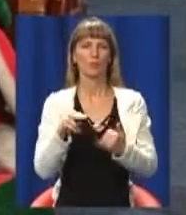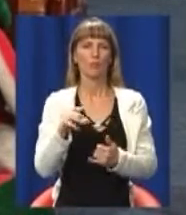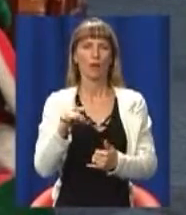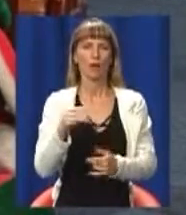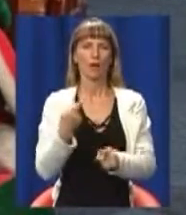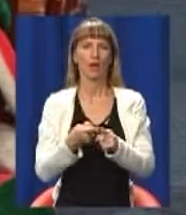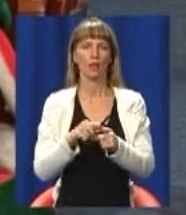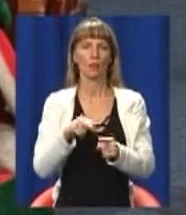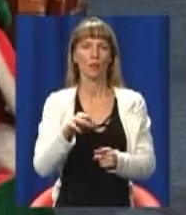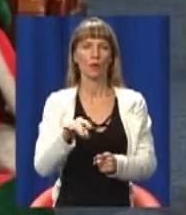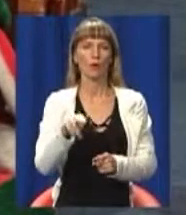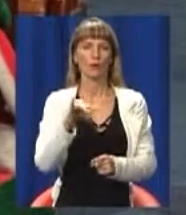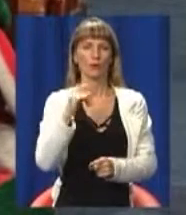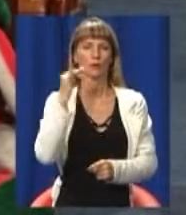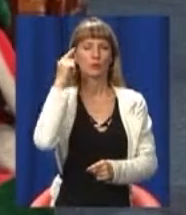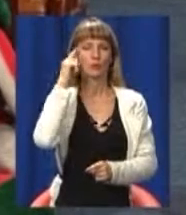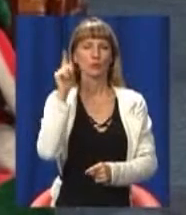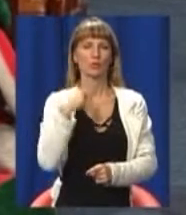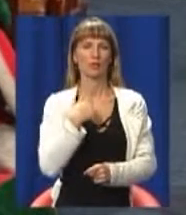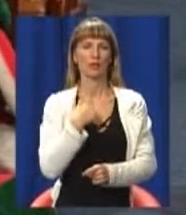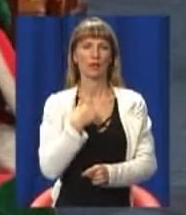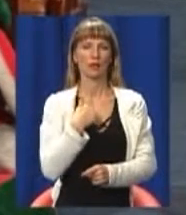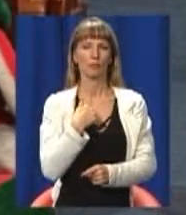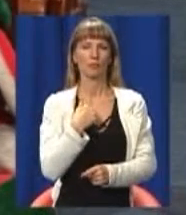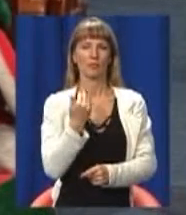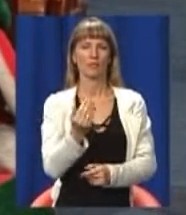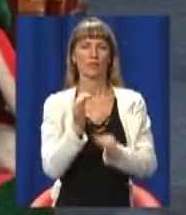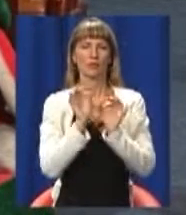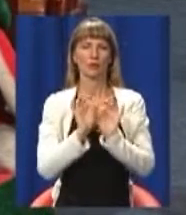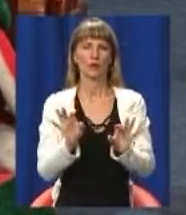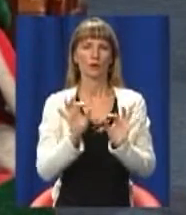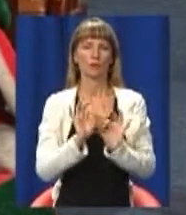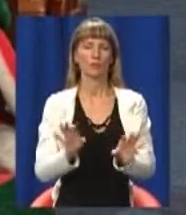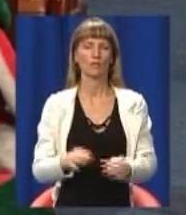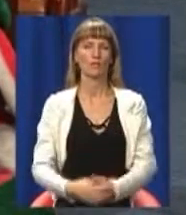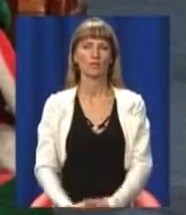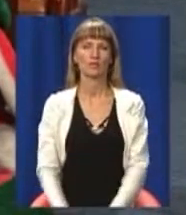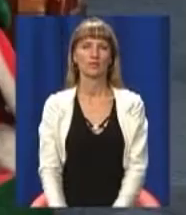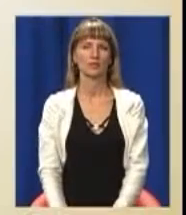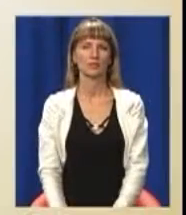породу і дізнаємося, що нам саме він розповість.